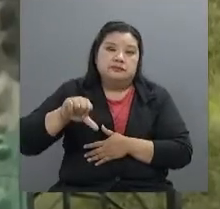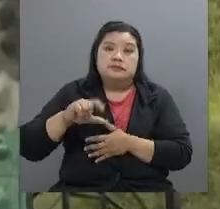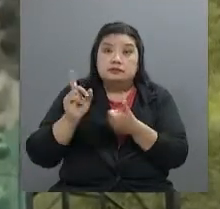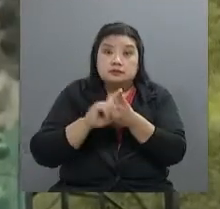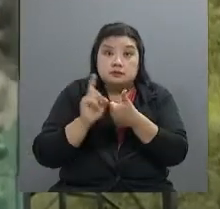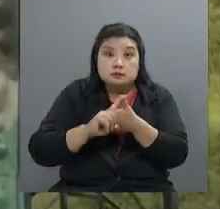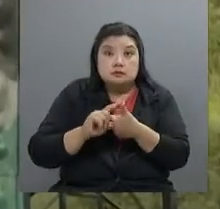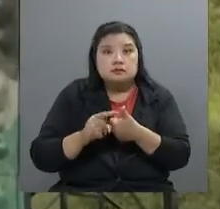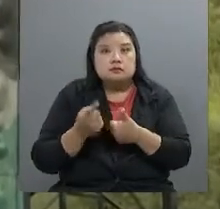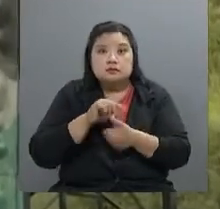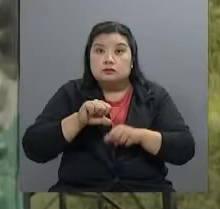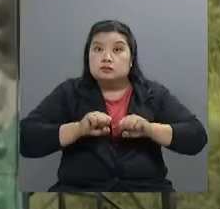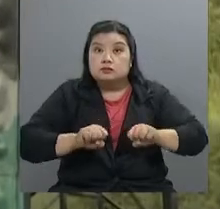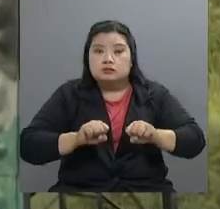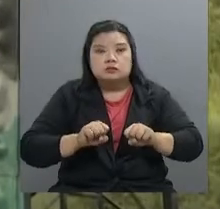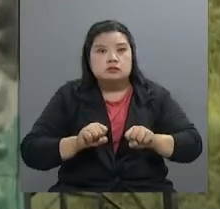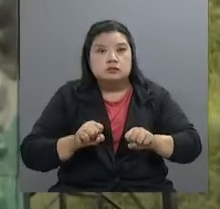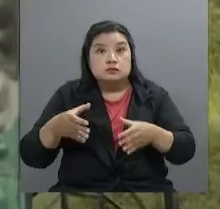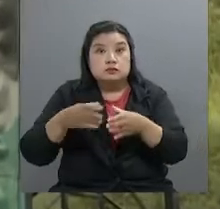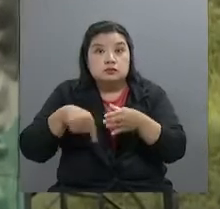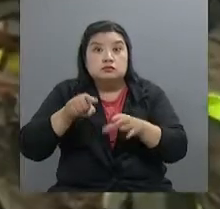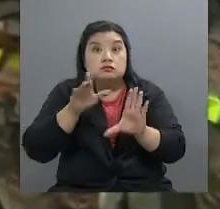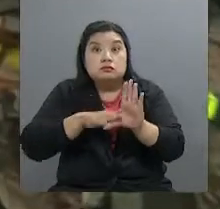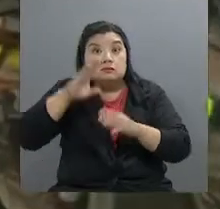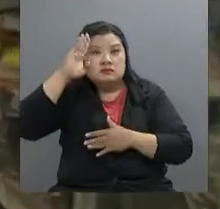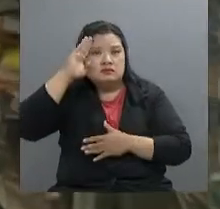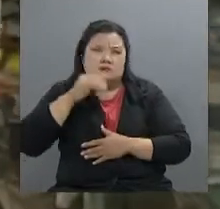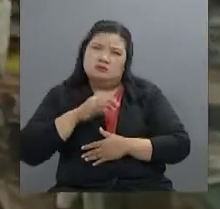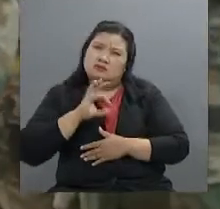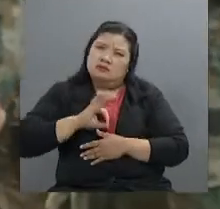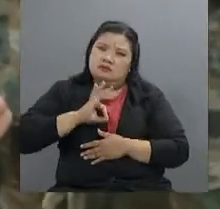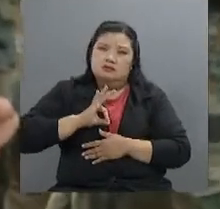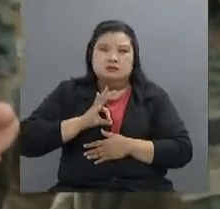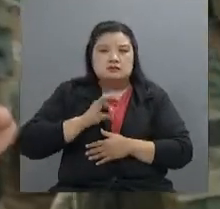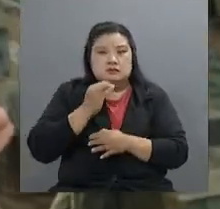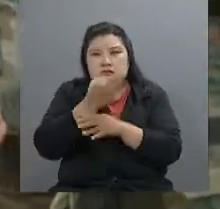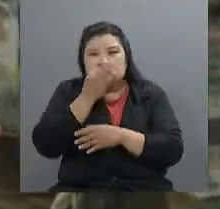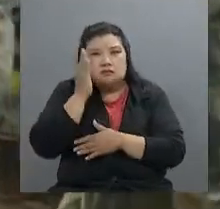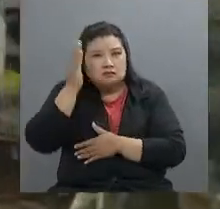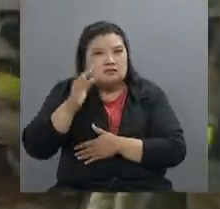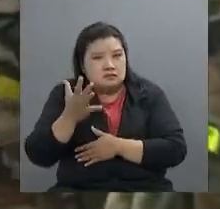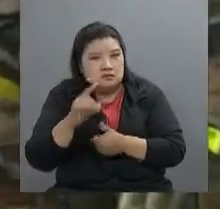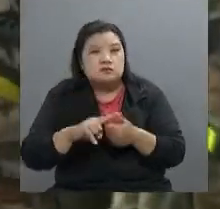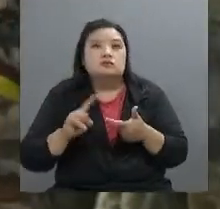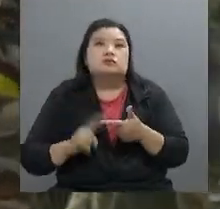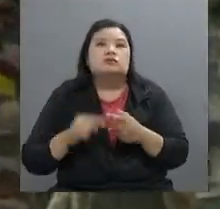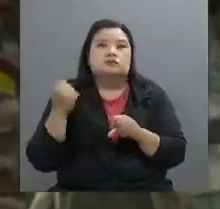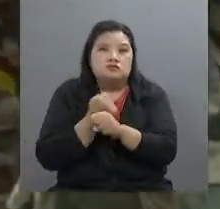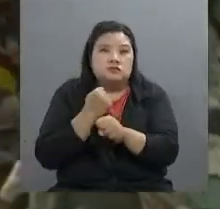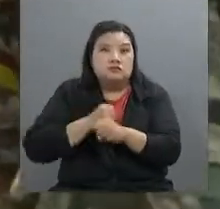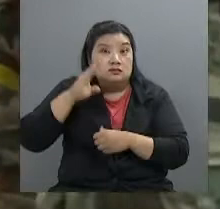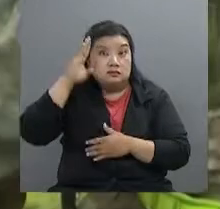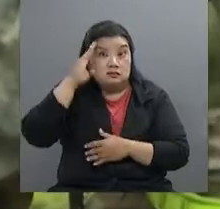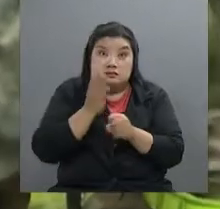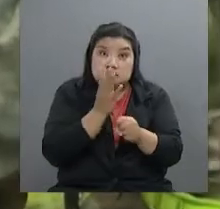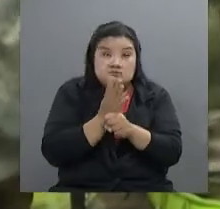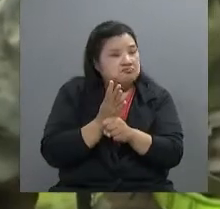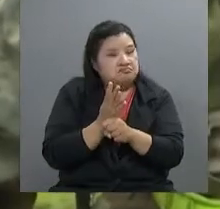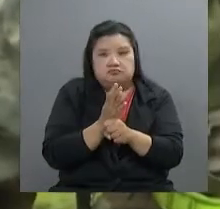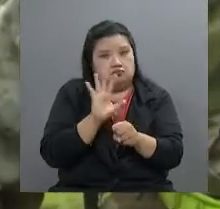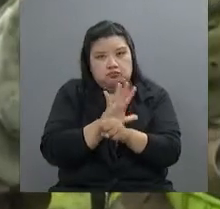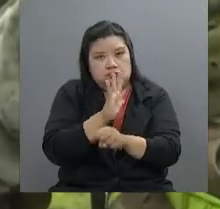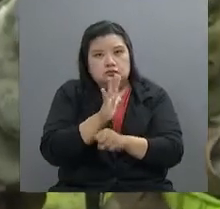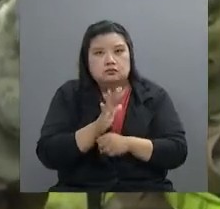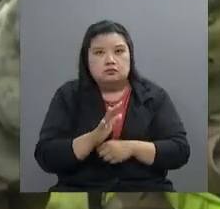เนี่ยกังวลต่ออนาคตที่ไม่แน่นอนข้อต่อมาคือการฝึกทหารแค่ 4ปีนั้นน้อยเกินไปทหารเหล่าถ้ามีเวลา